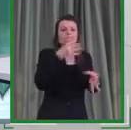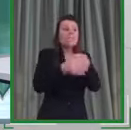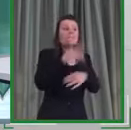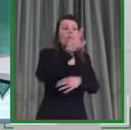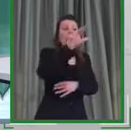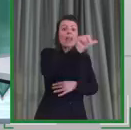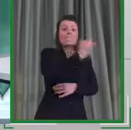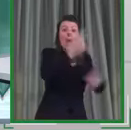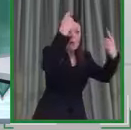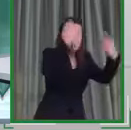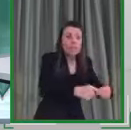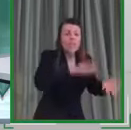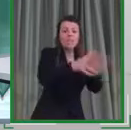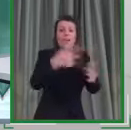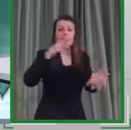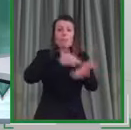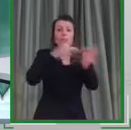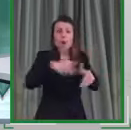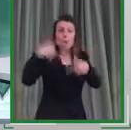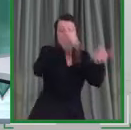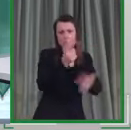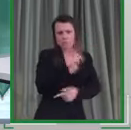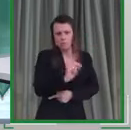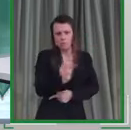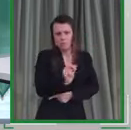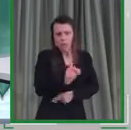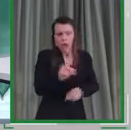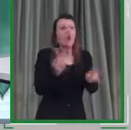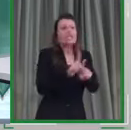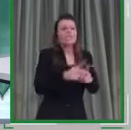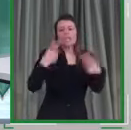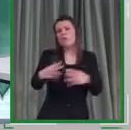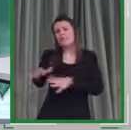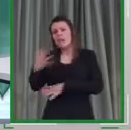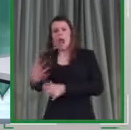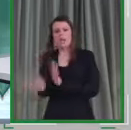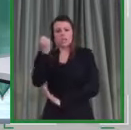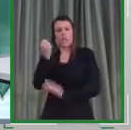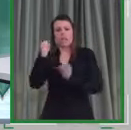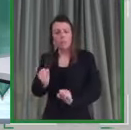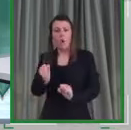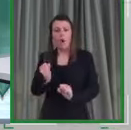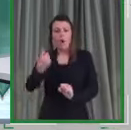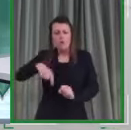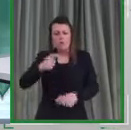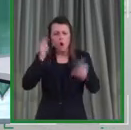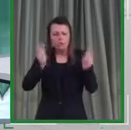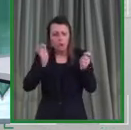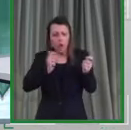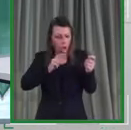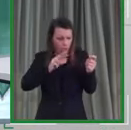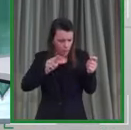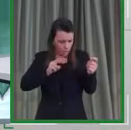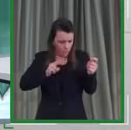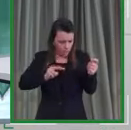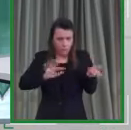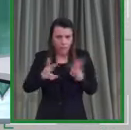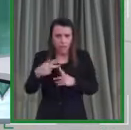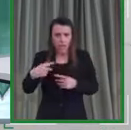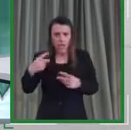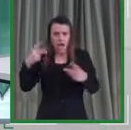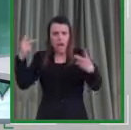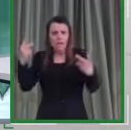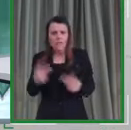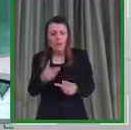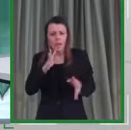agli altri ora noi che siamo qui a dover leggere sui giornali un assoluto travisamento della realtà e qualcuno che